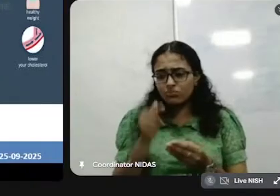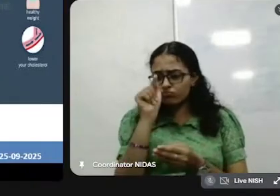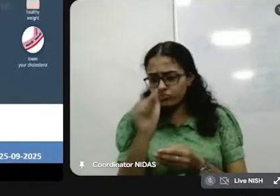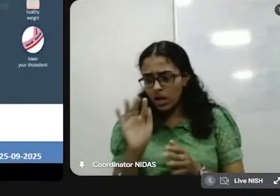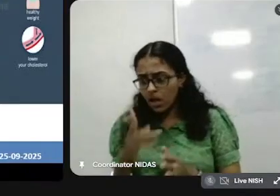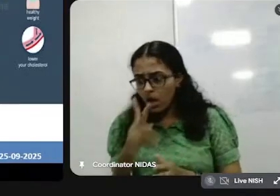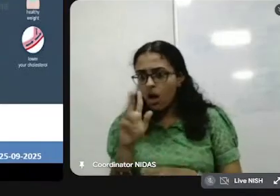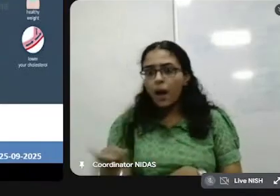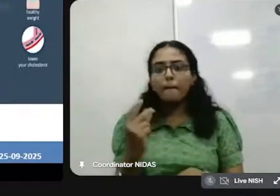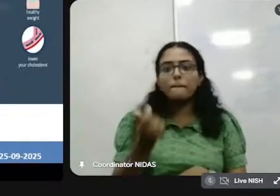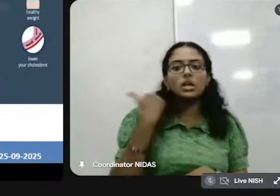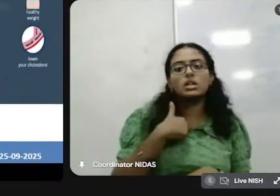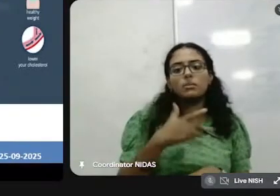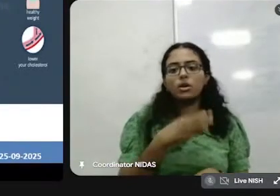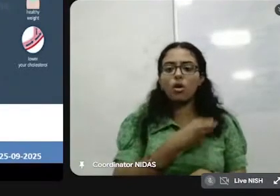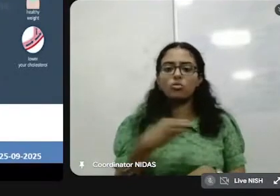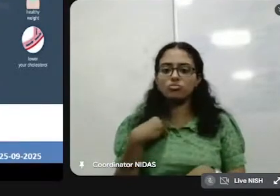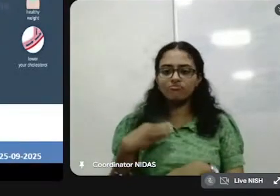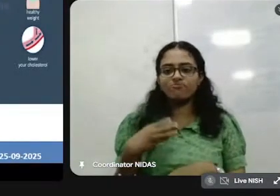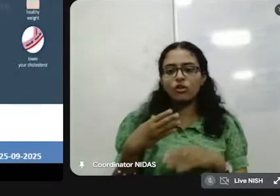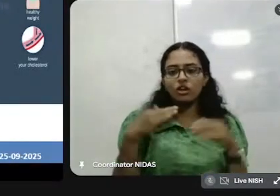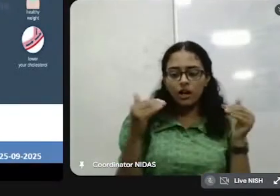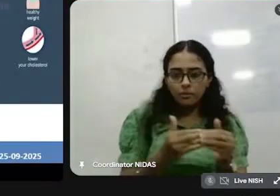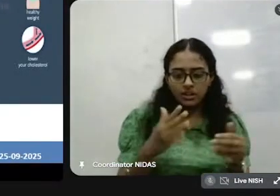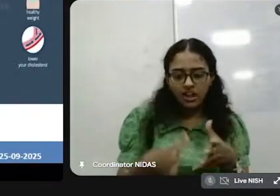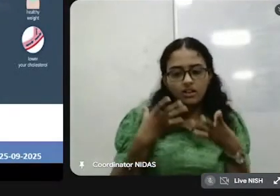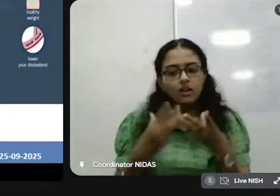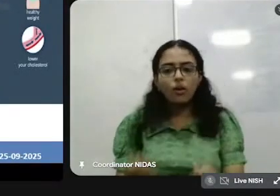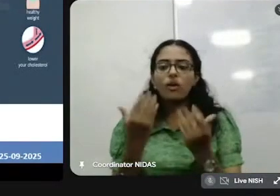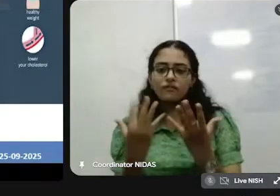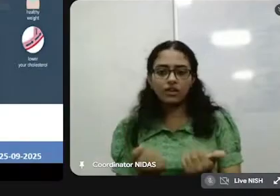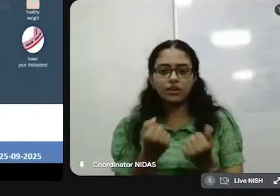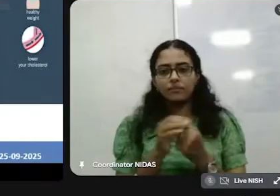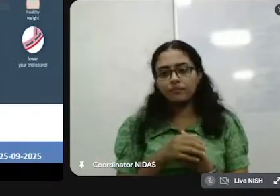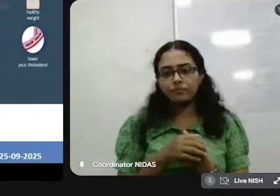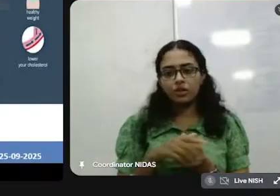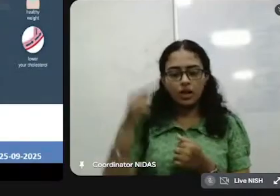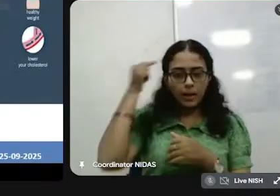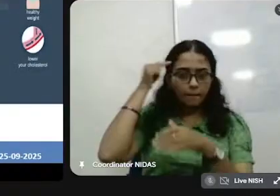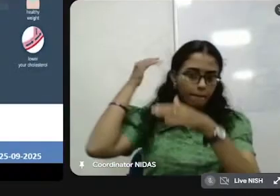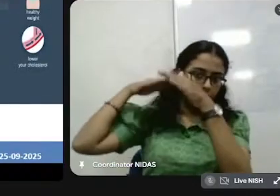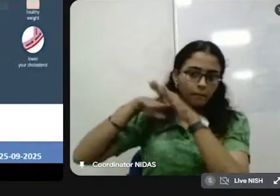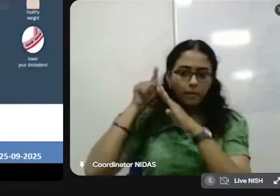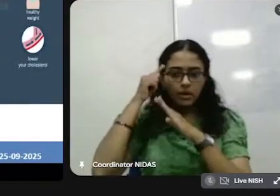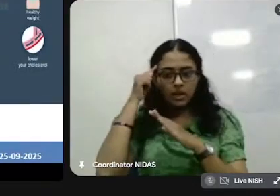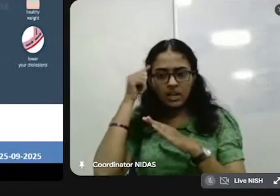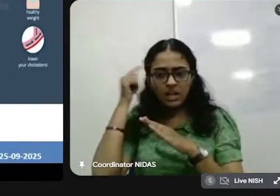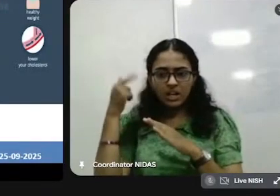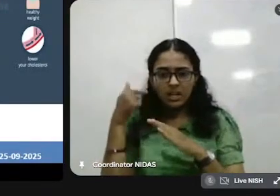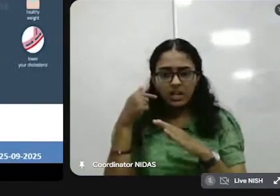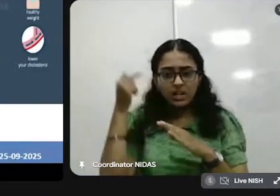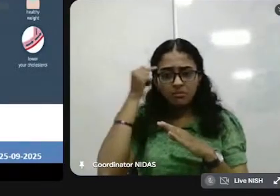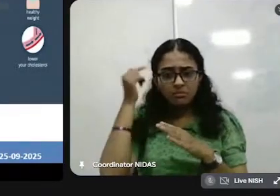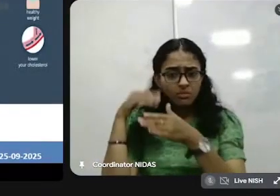ഹോസ്പിറ്റലിൽ കൊണ്ടുപോകാനും ട്രീറ്റ്മെന്റ് എടുക്കാനും നമ്മൾ മുൻകൈ എടുക്കുക. അതേപോലെ തന്നെ ഡെയിലി അല്ലെ മന്ത്ലി ചെയ്യേണ്ട ഹെൽത്ത് ചെക്കപ്പും